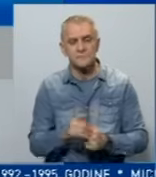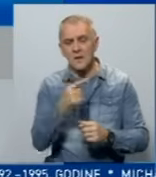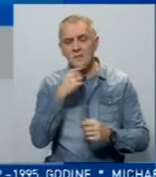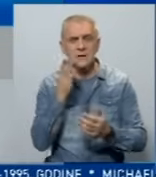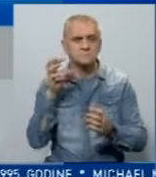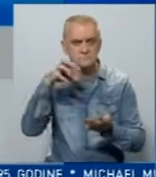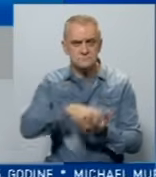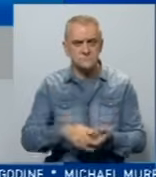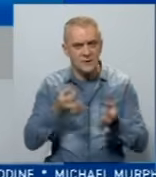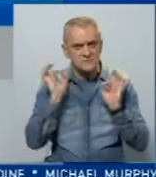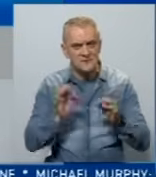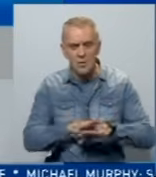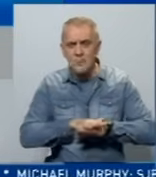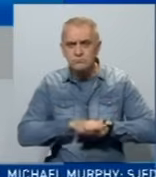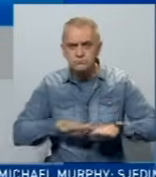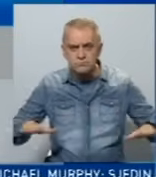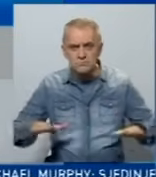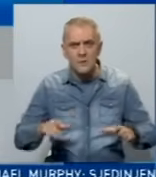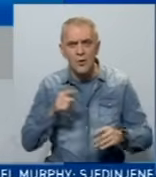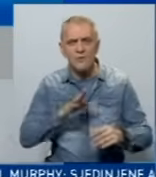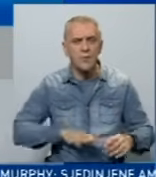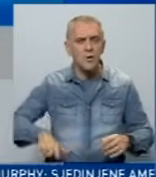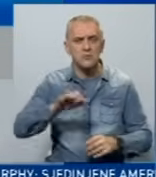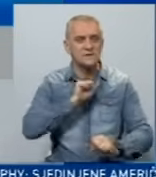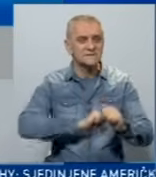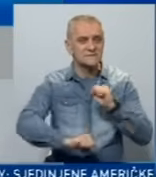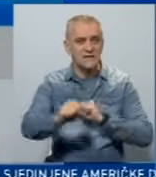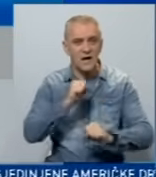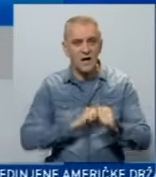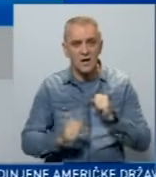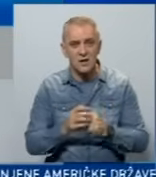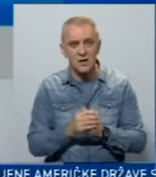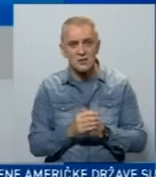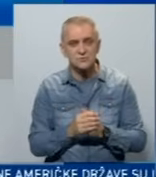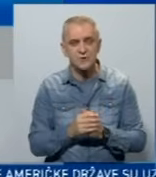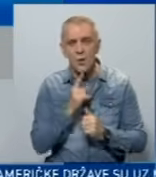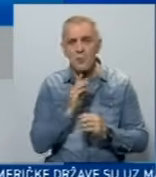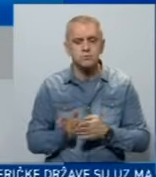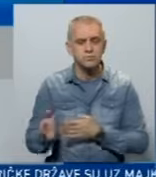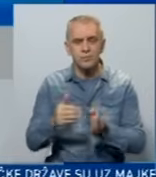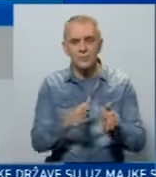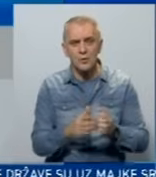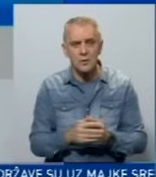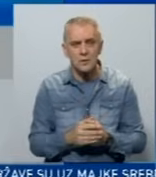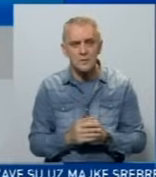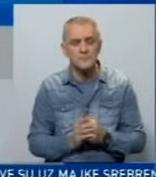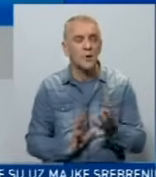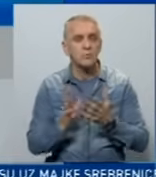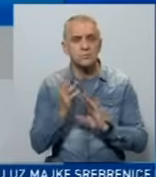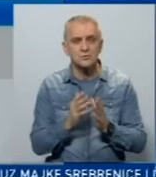kvalitetne hidroizolacione podloge na taj prostor zaštite potoka Sušca koji tuda prolazi. Kako rekao smo, požar